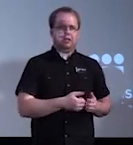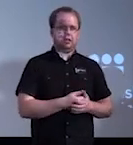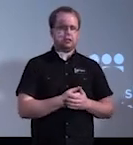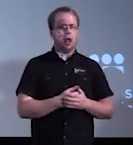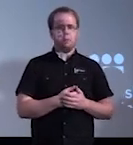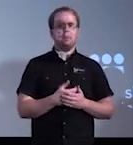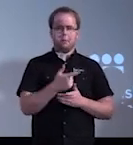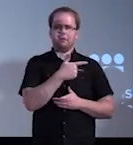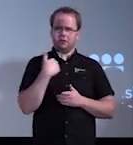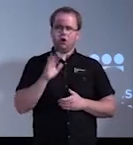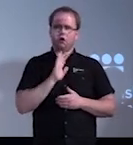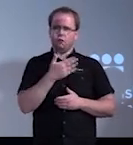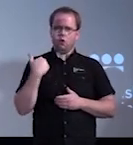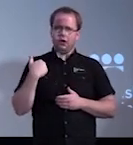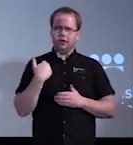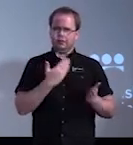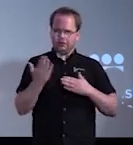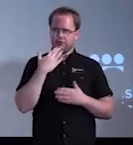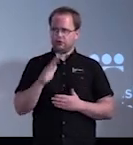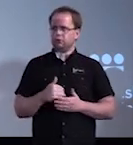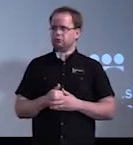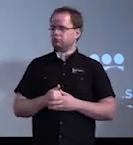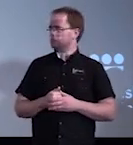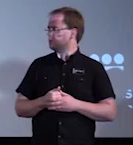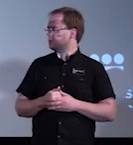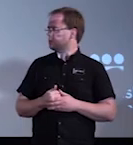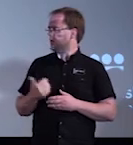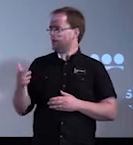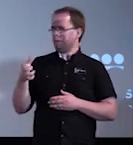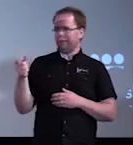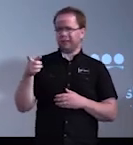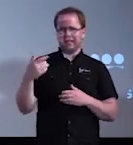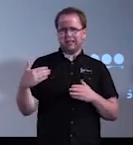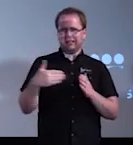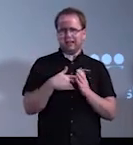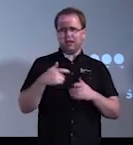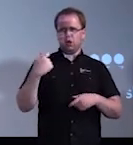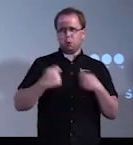vi kommer komma med vårt remissvar. Ja. Bra. Men det där är väl ändå inte kopplat till kommersiell kraft?